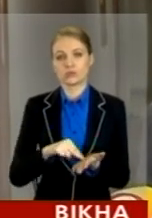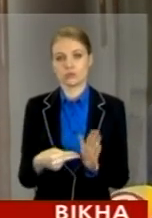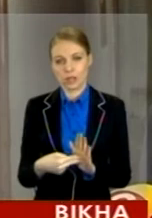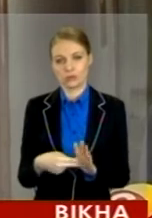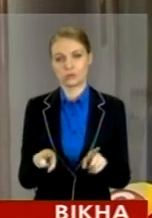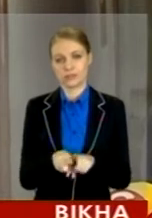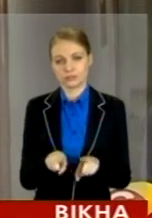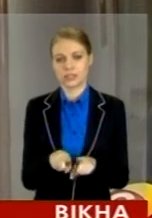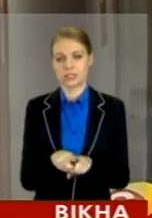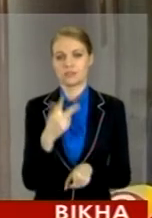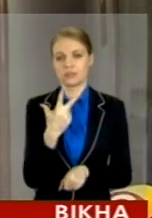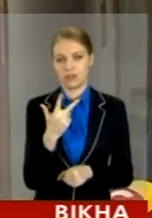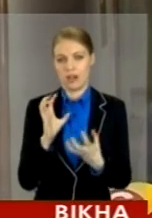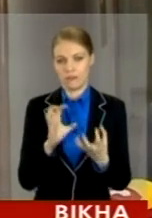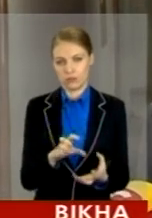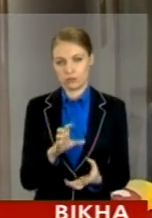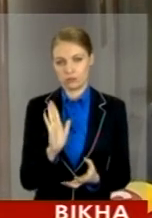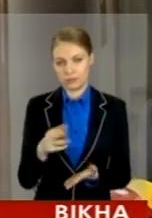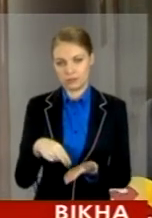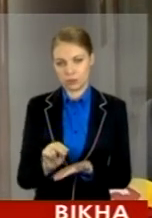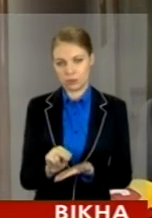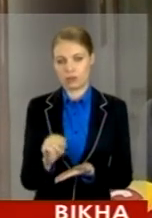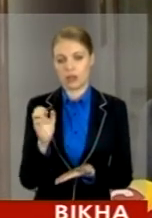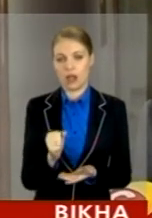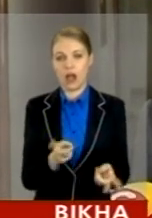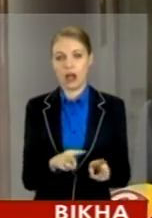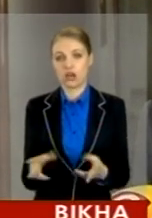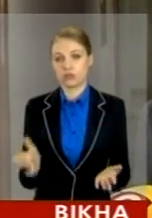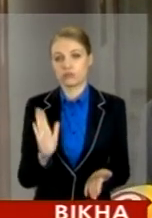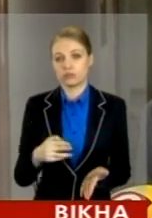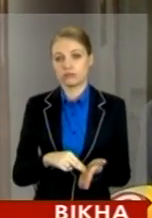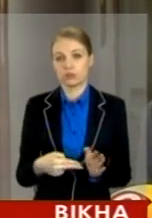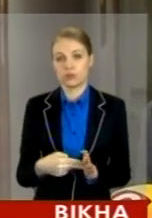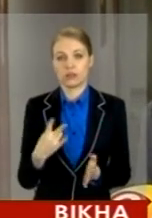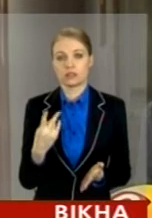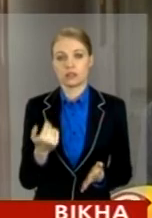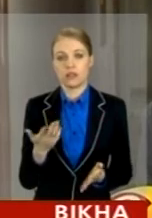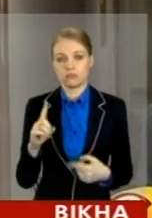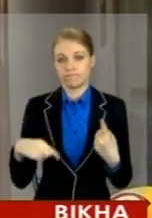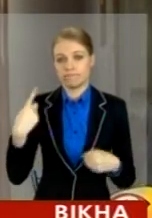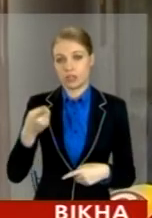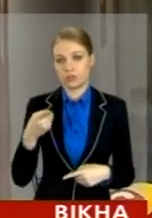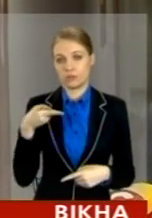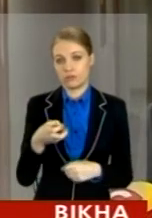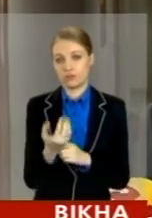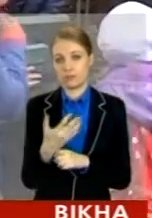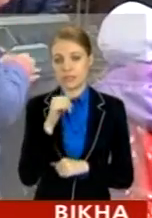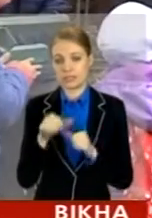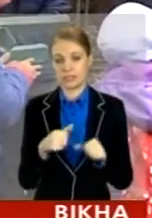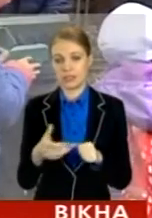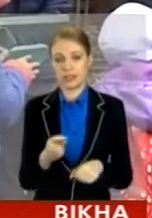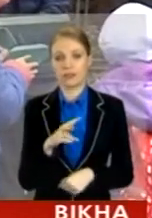все ж таки три автобуси закупити арешту будемо планувати на наступних 2015 рік